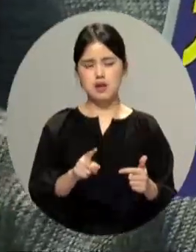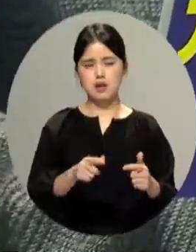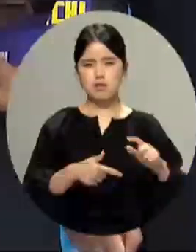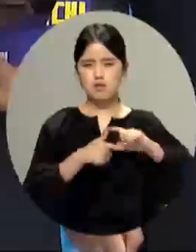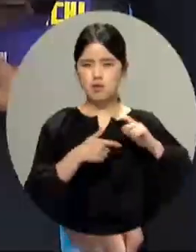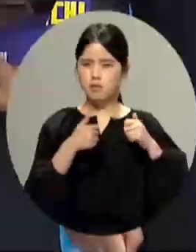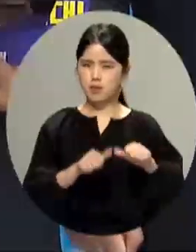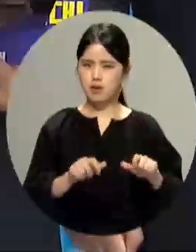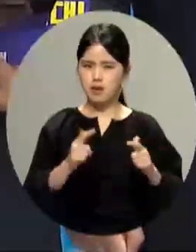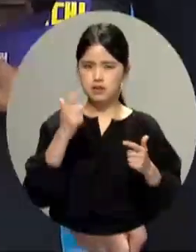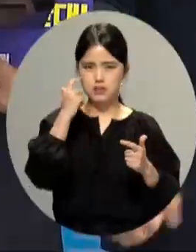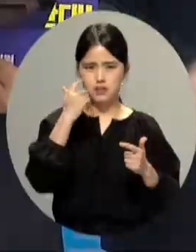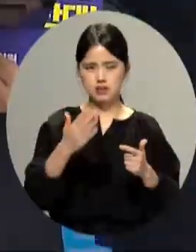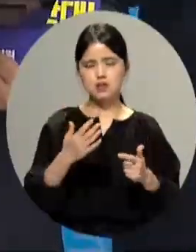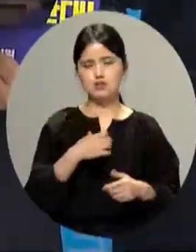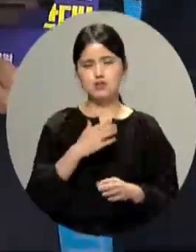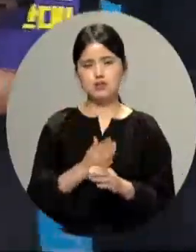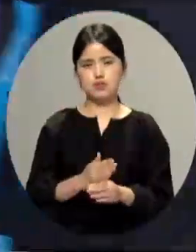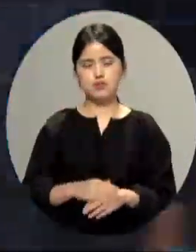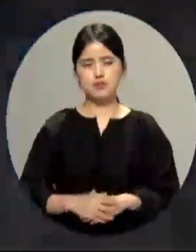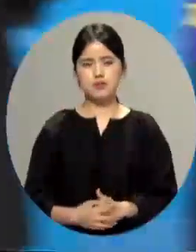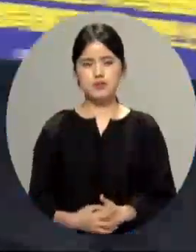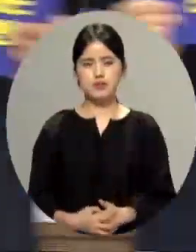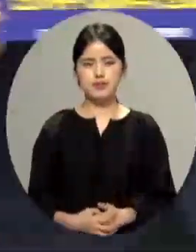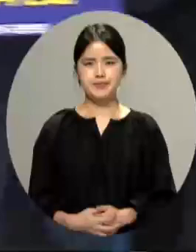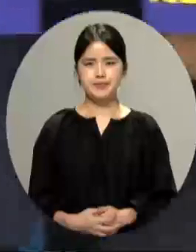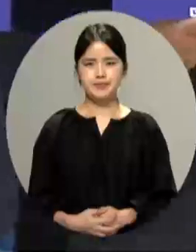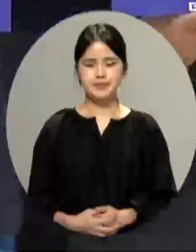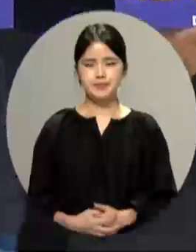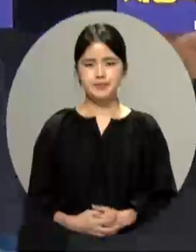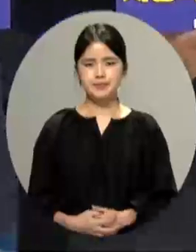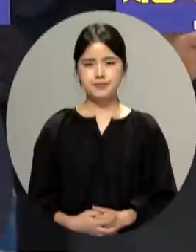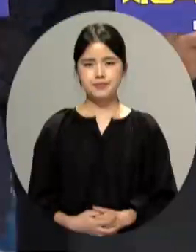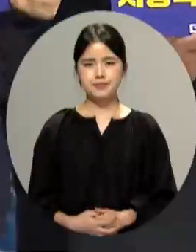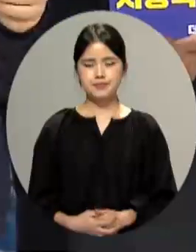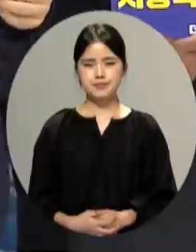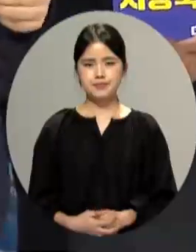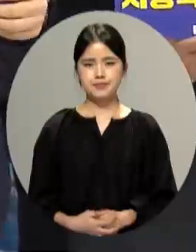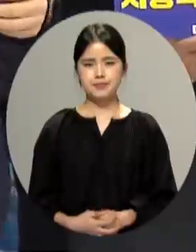아니냐는 우려가 커지고 있습니다. MBC 뉴스 강동엽입니다.